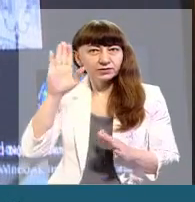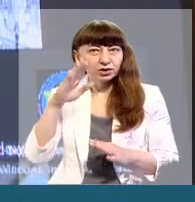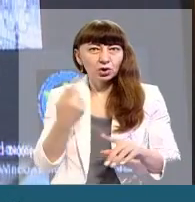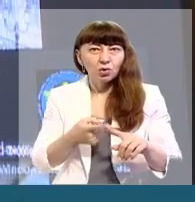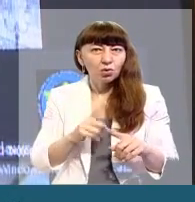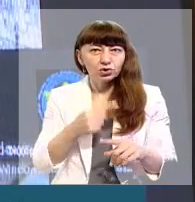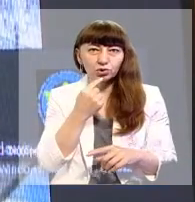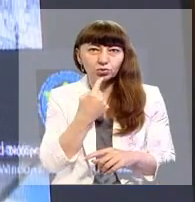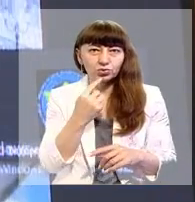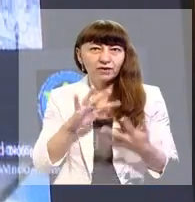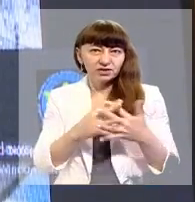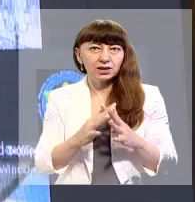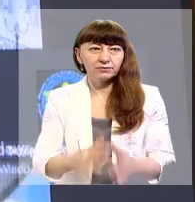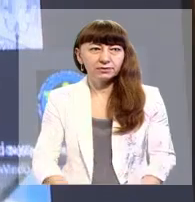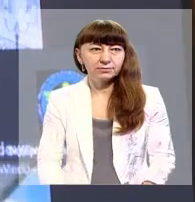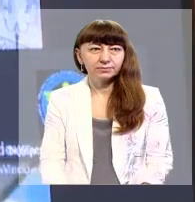тяжело